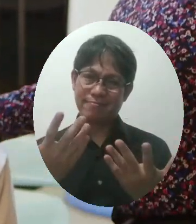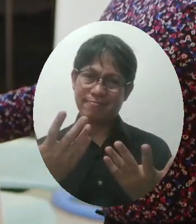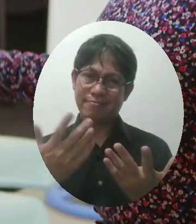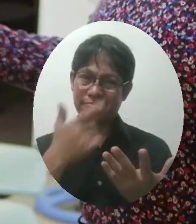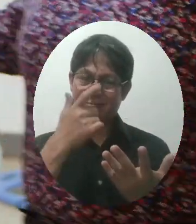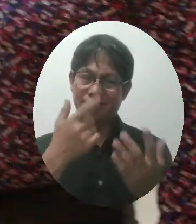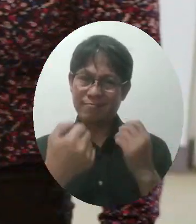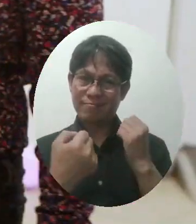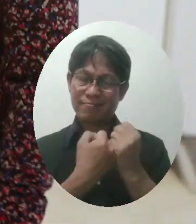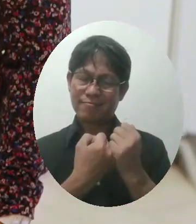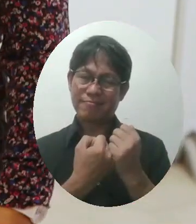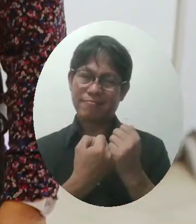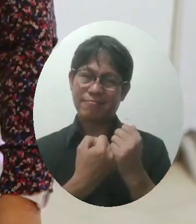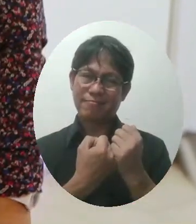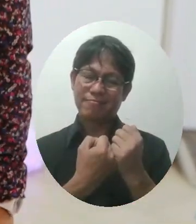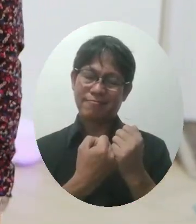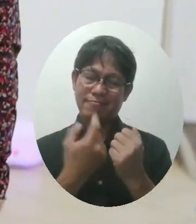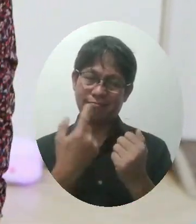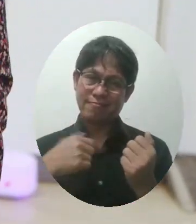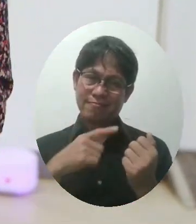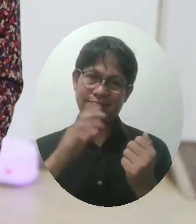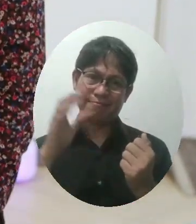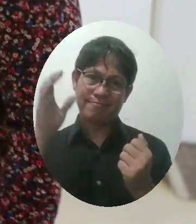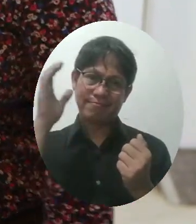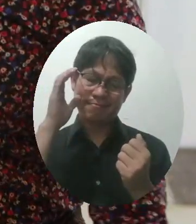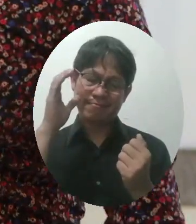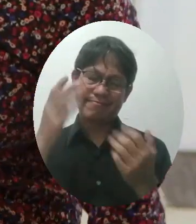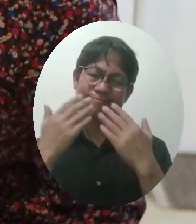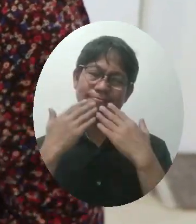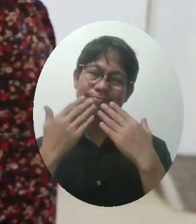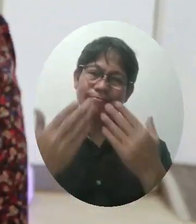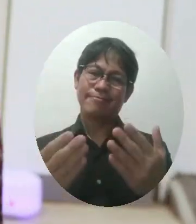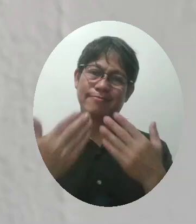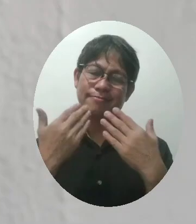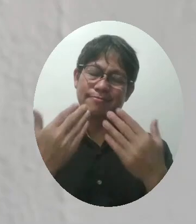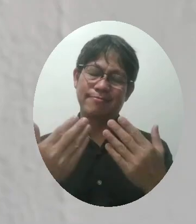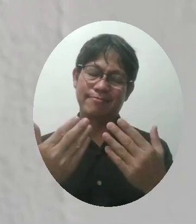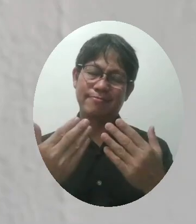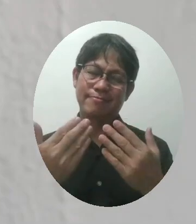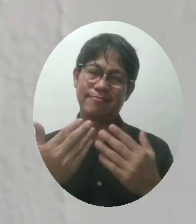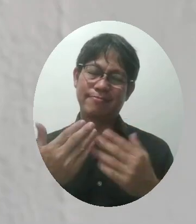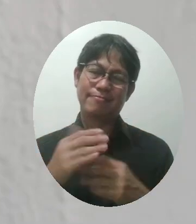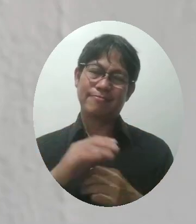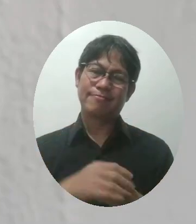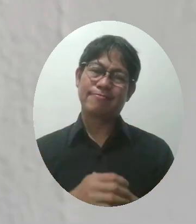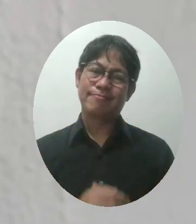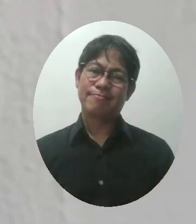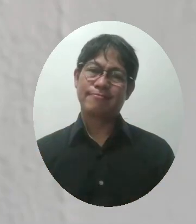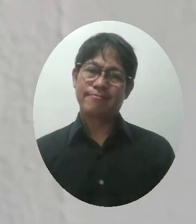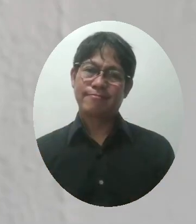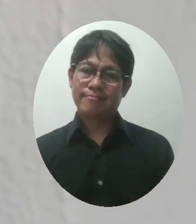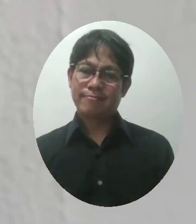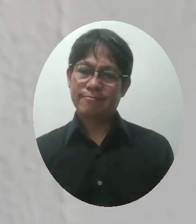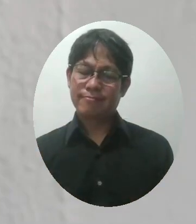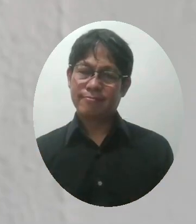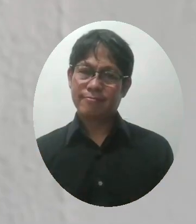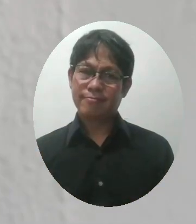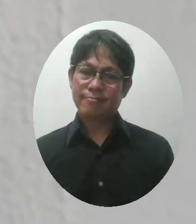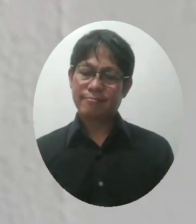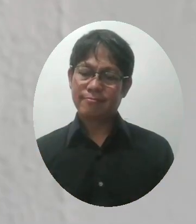maraming salamat. At andyan kayo para tumulong kay Cloud. Maraming salamat po sa lahat ng